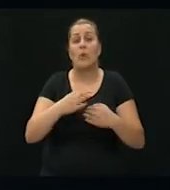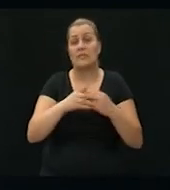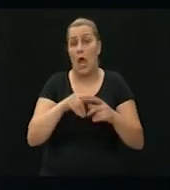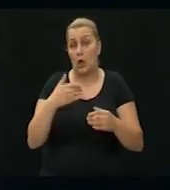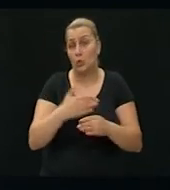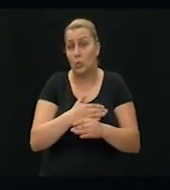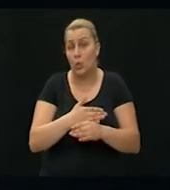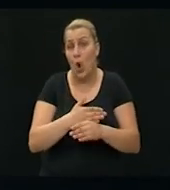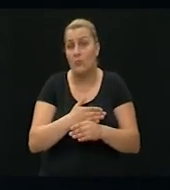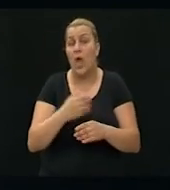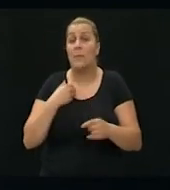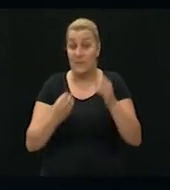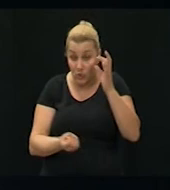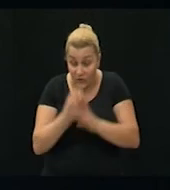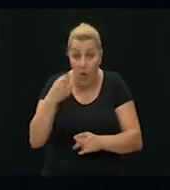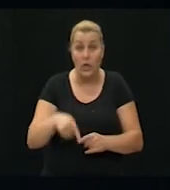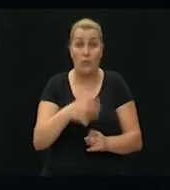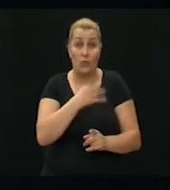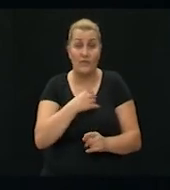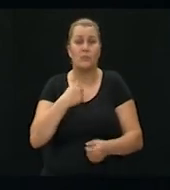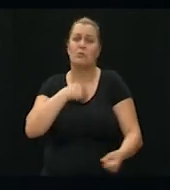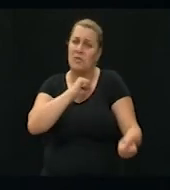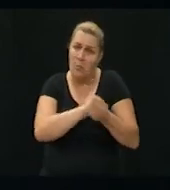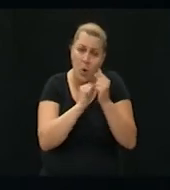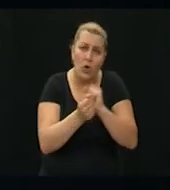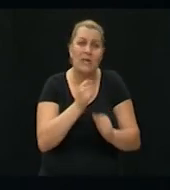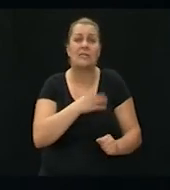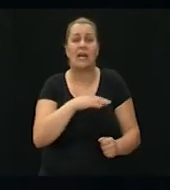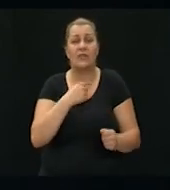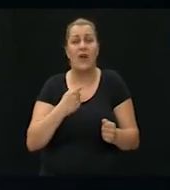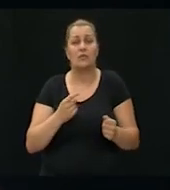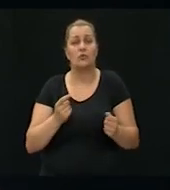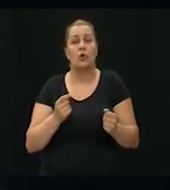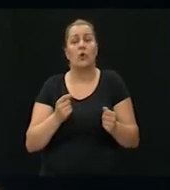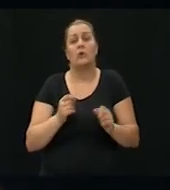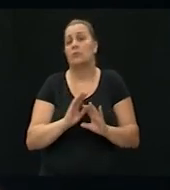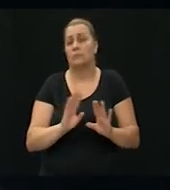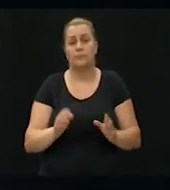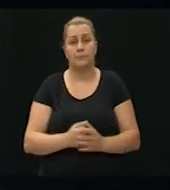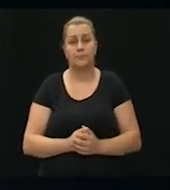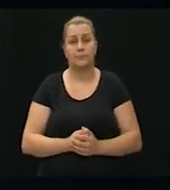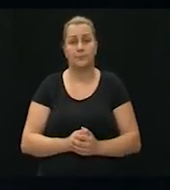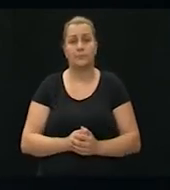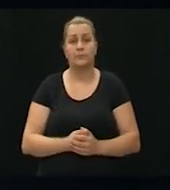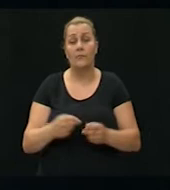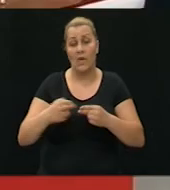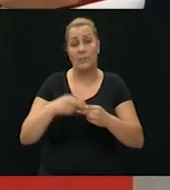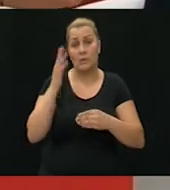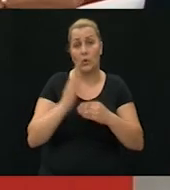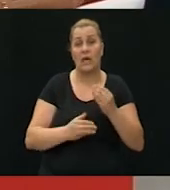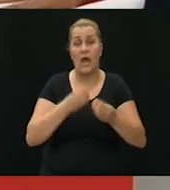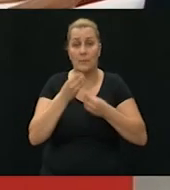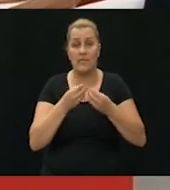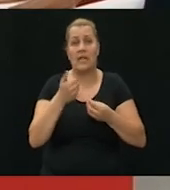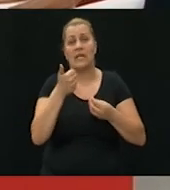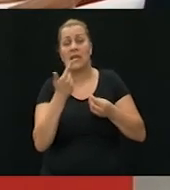smo Hrvatsku državu, borili smo se za Hrvatsku državu, nismo se borili za privilegije, nismo se borili za ništa drugo. Da. Evo, pri kraju smo emisije Riječ